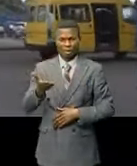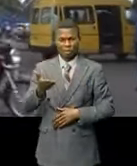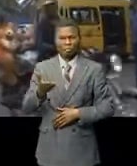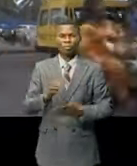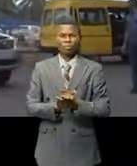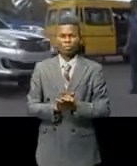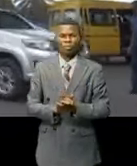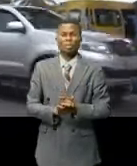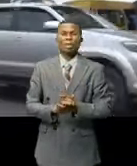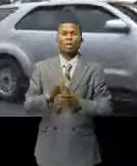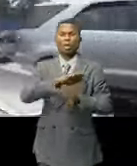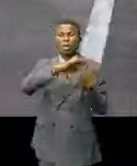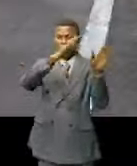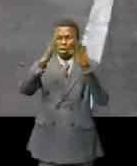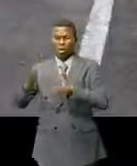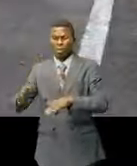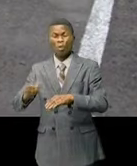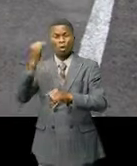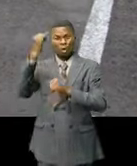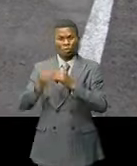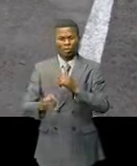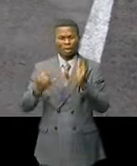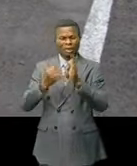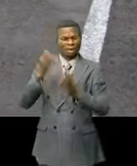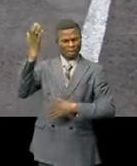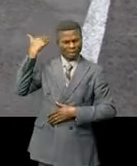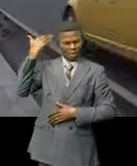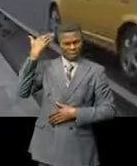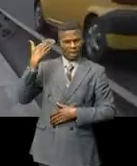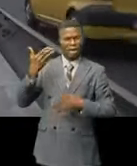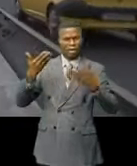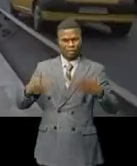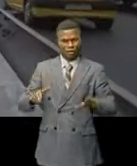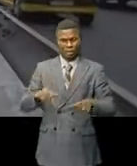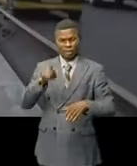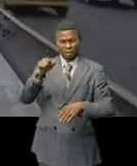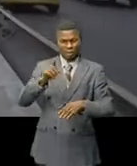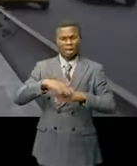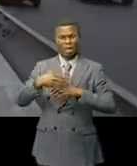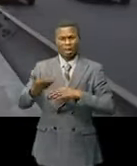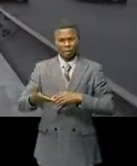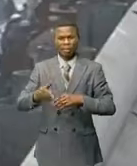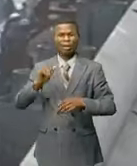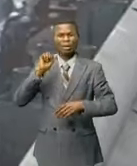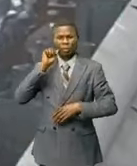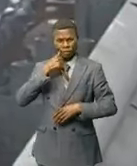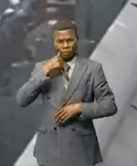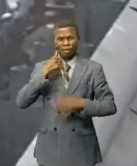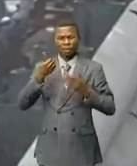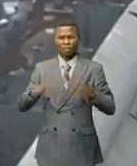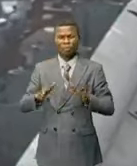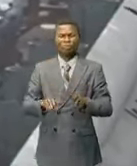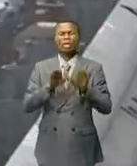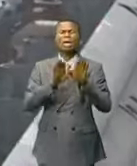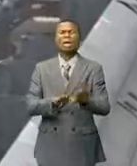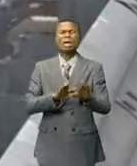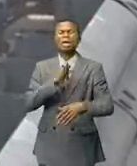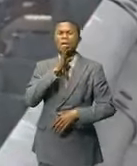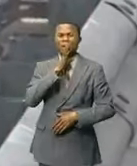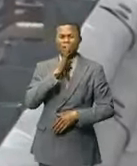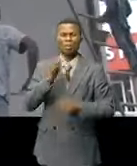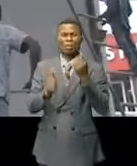dernier ouvrage du genre sur le site déjà opérationnel est fin prêt. Son inauguration longtemps attendue par